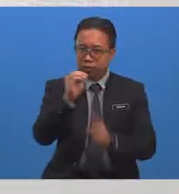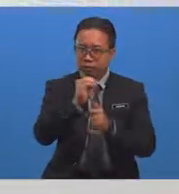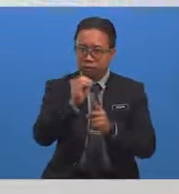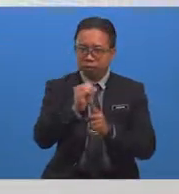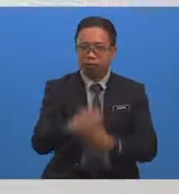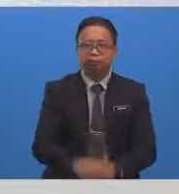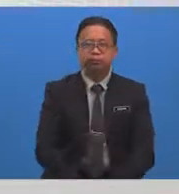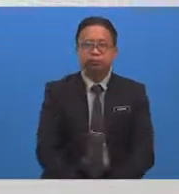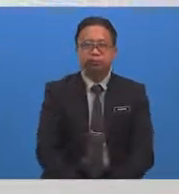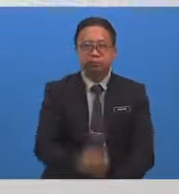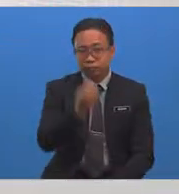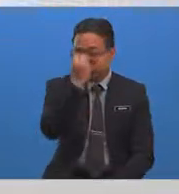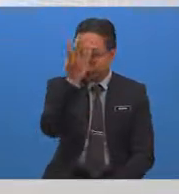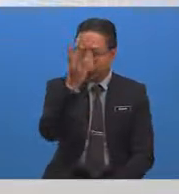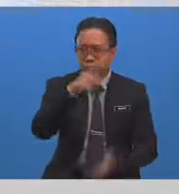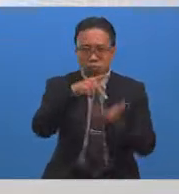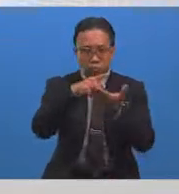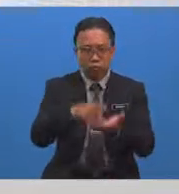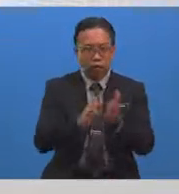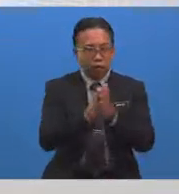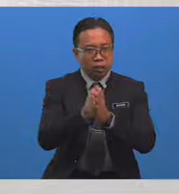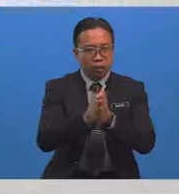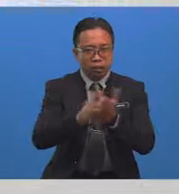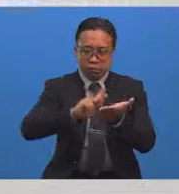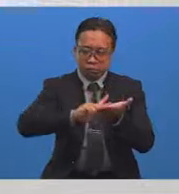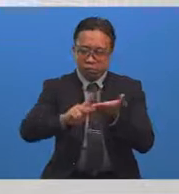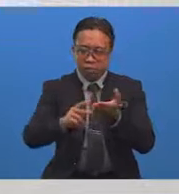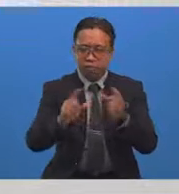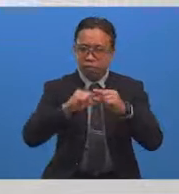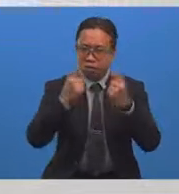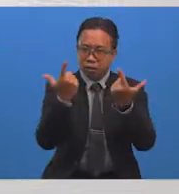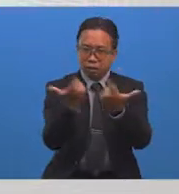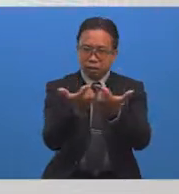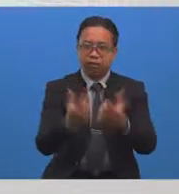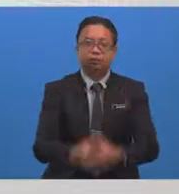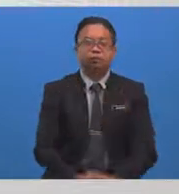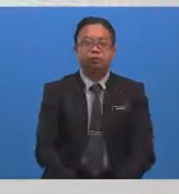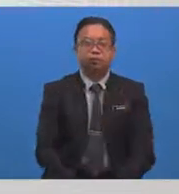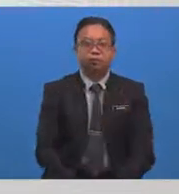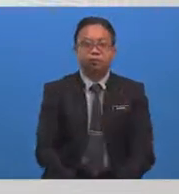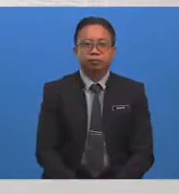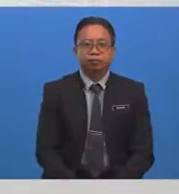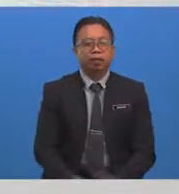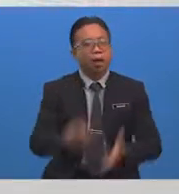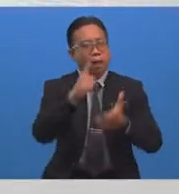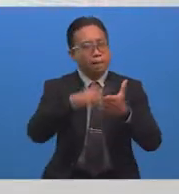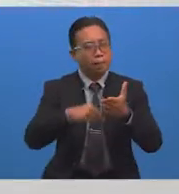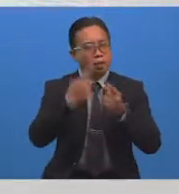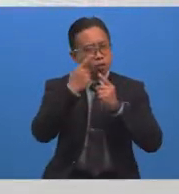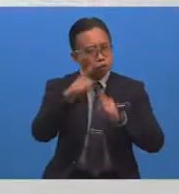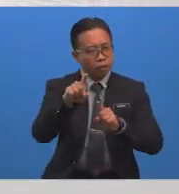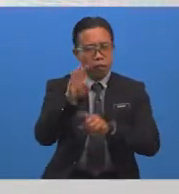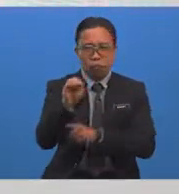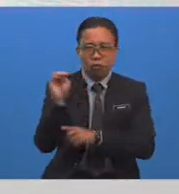soalnya Nyatakan kesan rajin mengemas Billy dajak Apakah jawaban